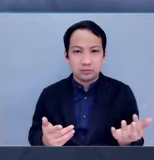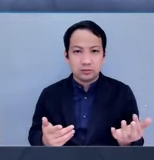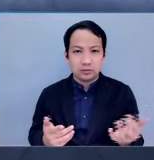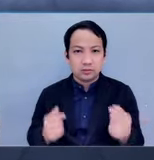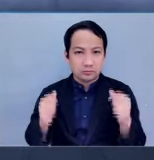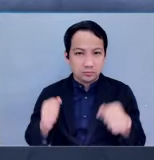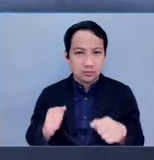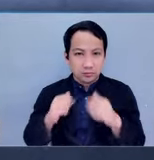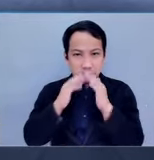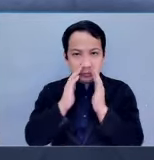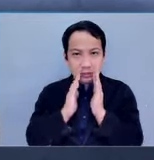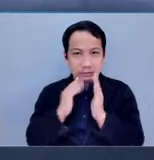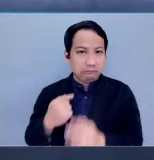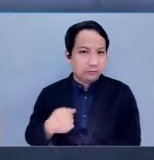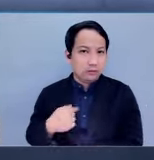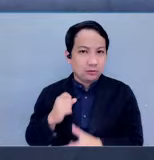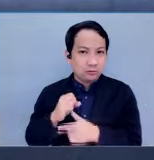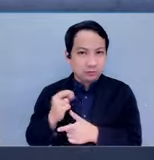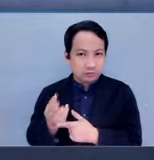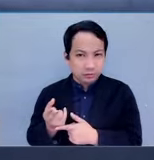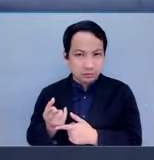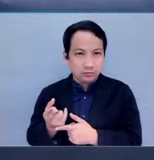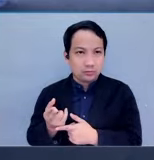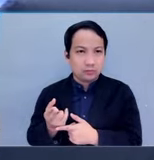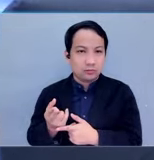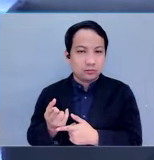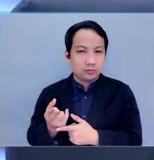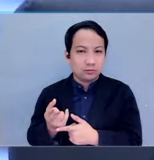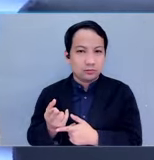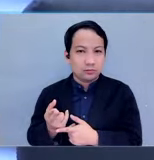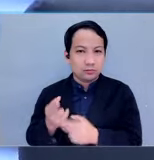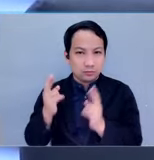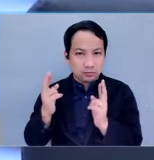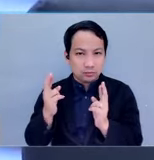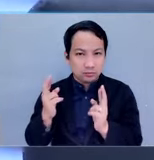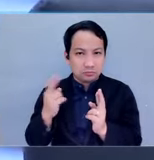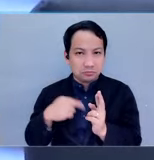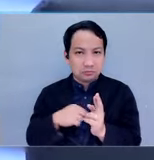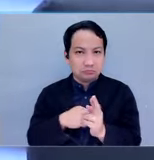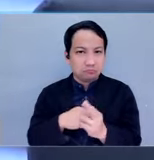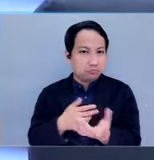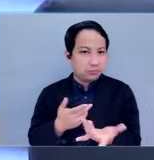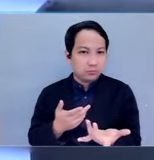ako, no? Or pwedeng sana yung